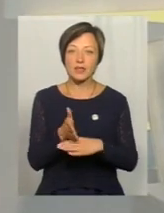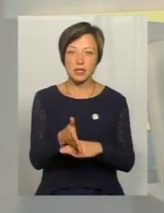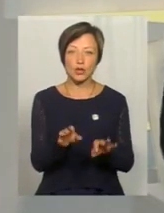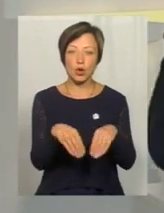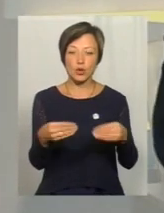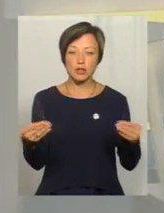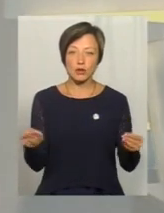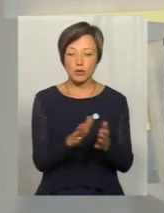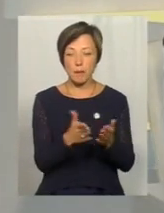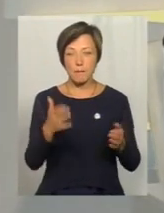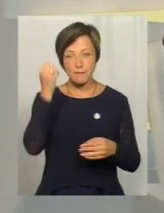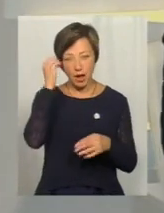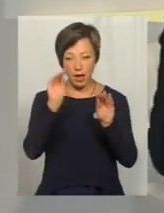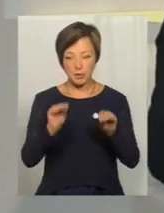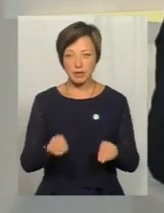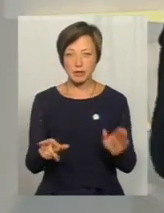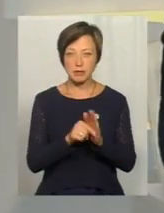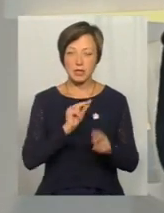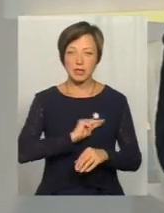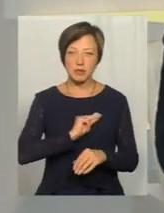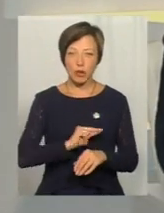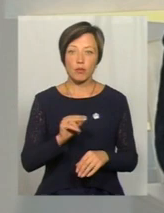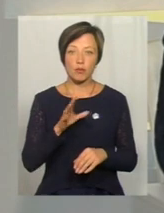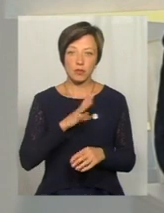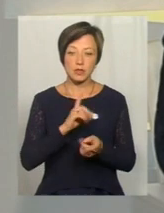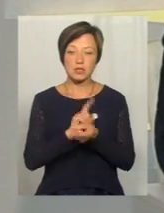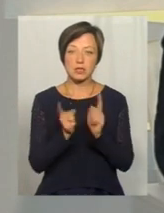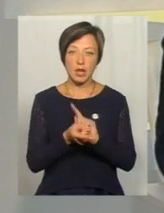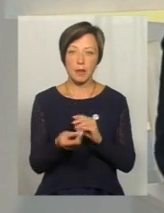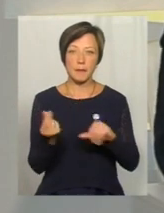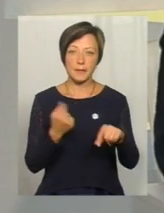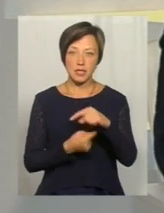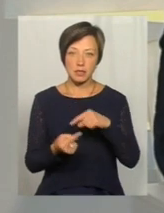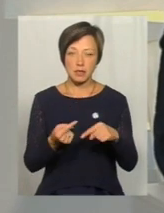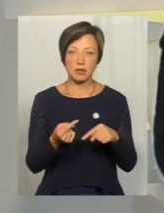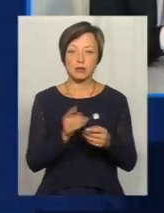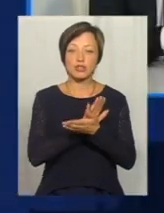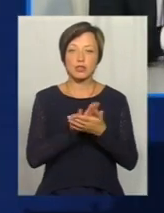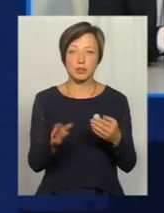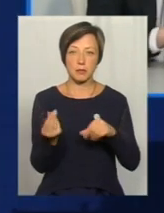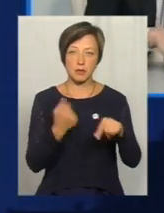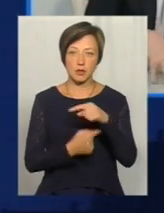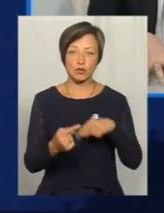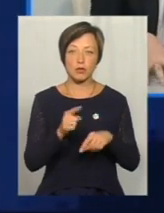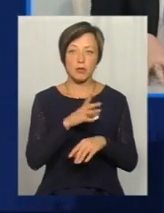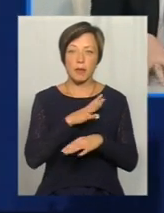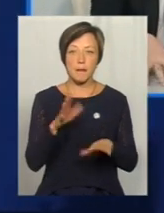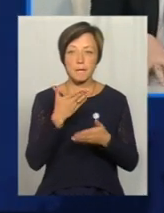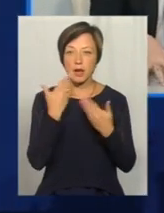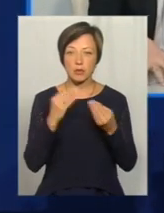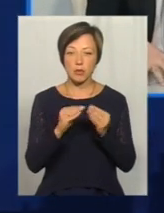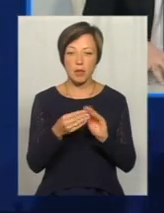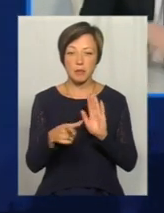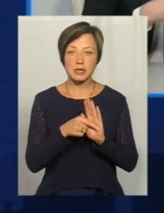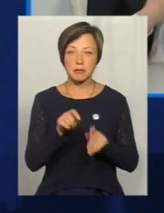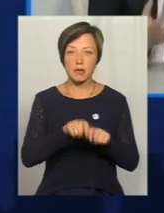роздаючи пам'ятки, працюючи з працівниками до того, аби вони стали бізнесом, білим бізнесом. Щоб не мати проблем з перевіряючими